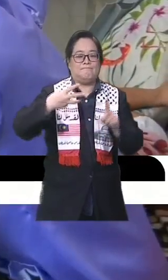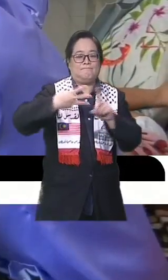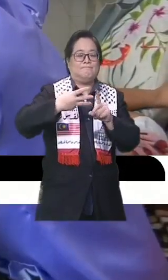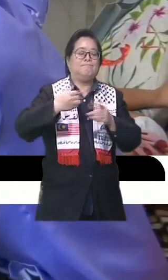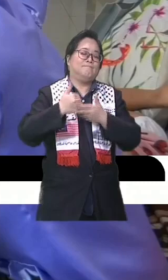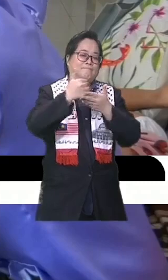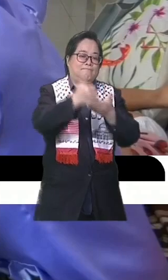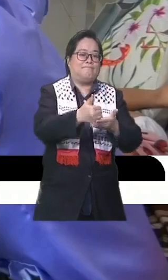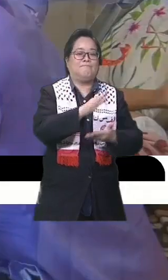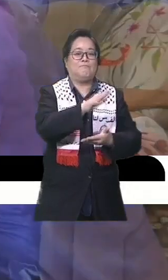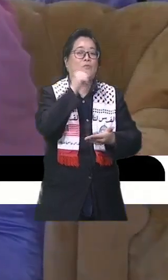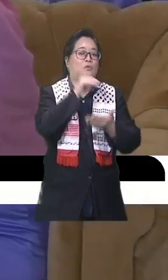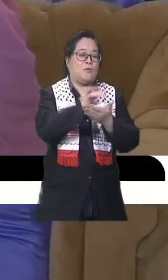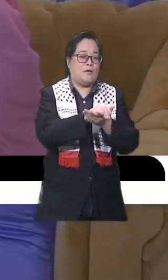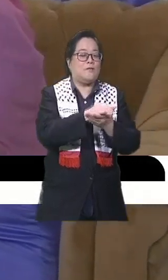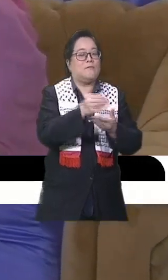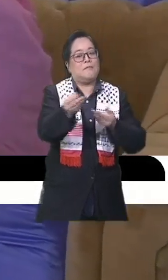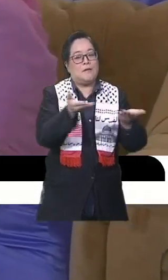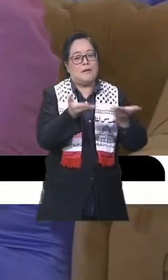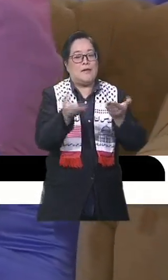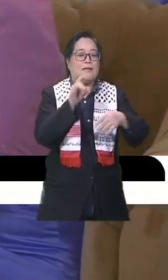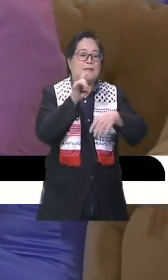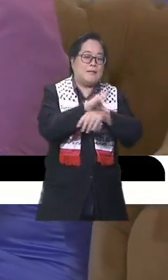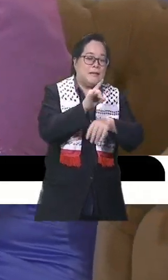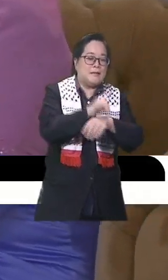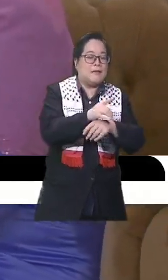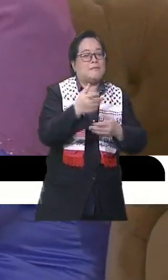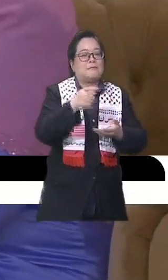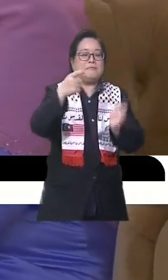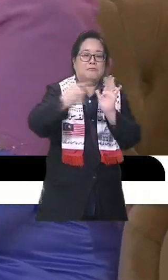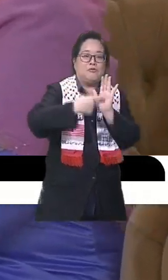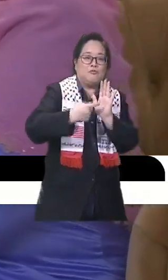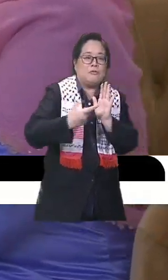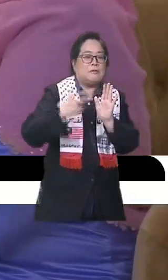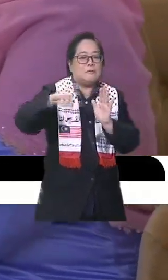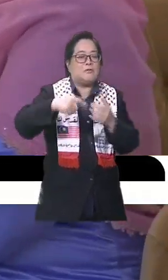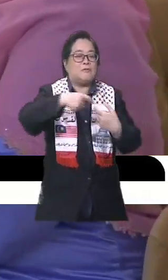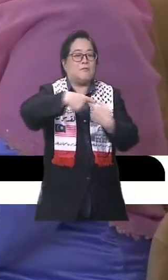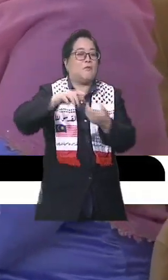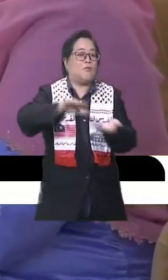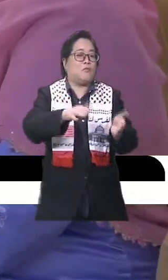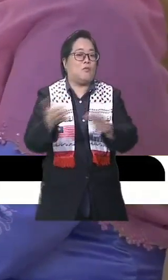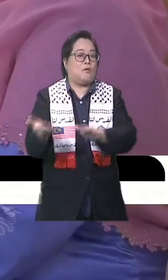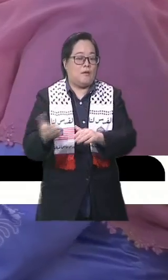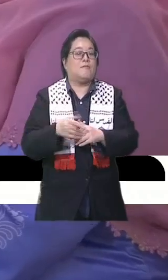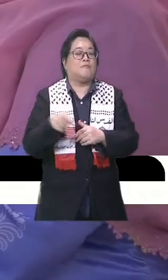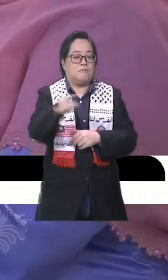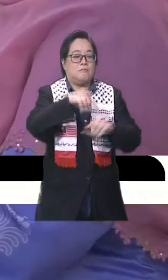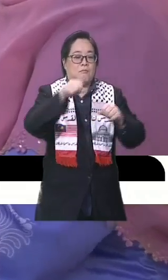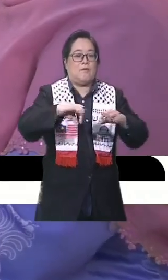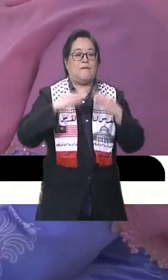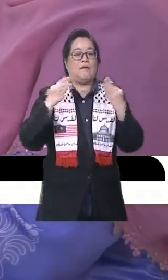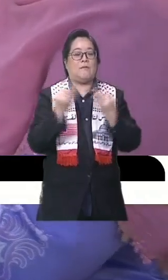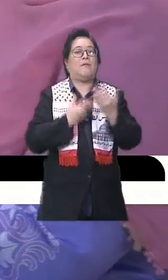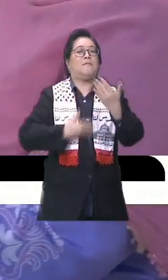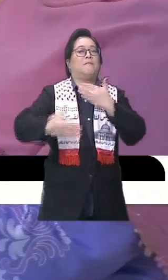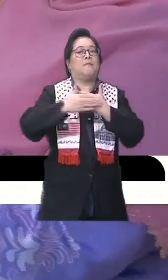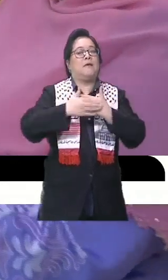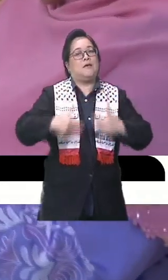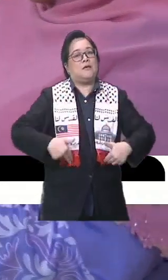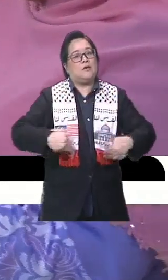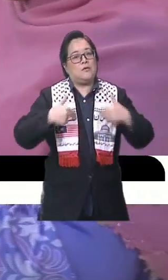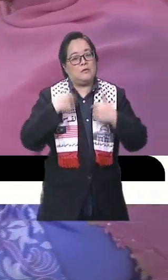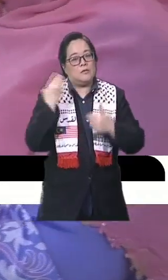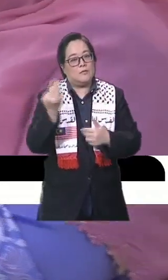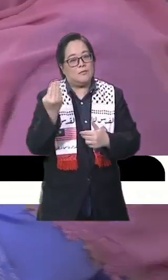membantu norfarahana dalam memberi khidmat nasihat dalam membuat sebarang tuntutan berkaitan kematian suaminya bagi memolehkan keluarga mereka kembali menjalani